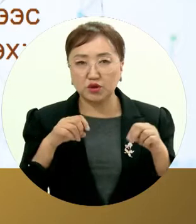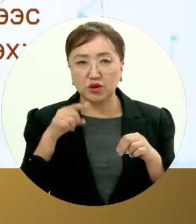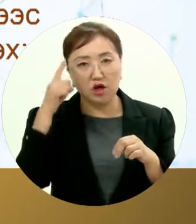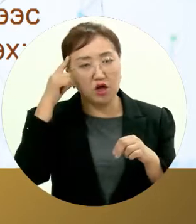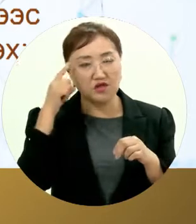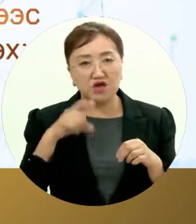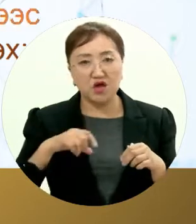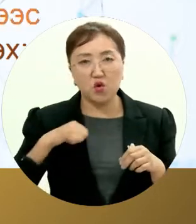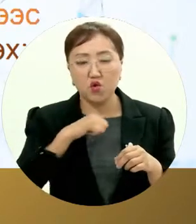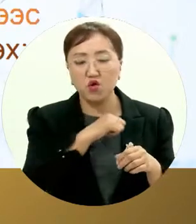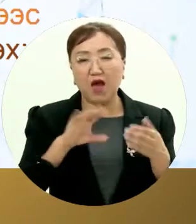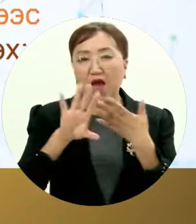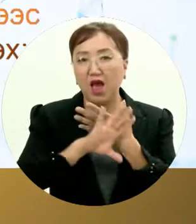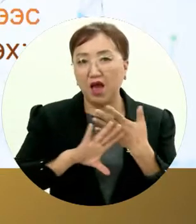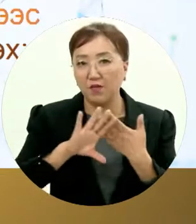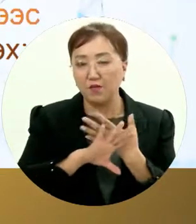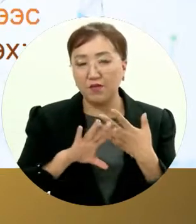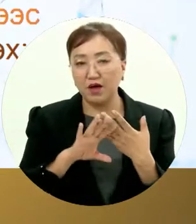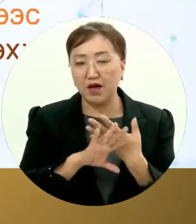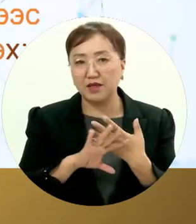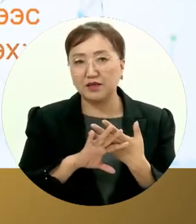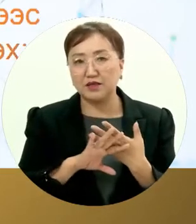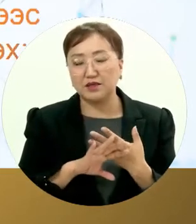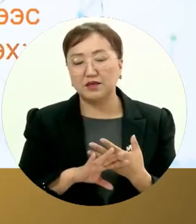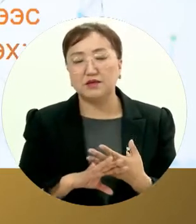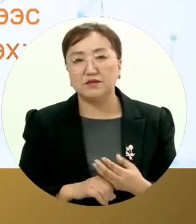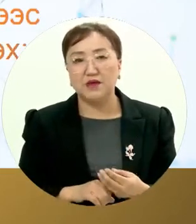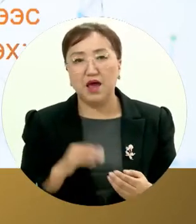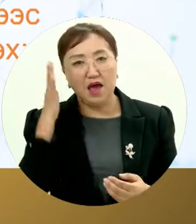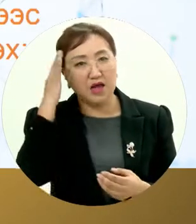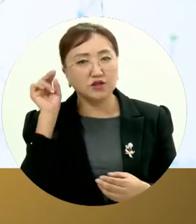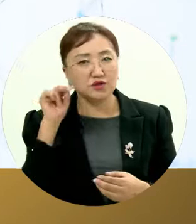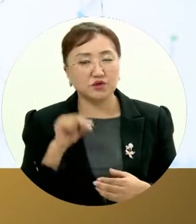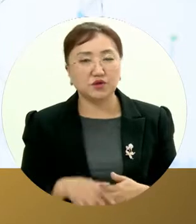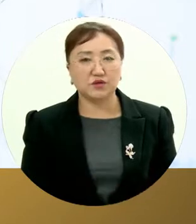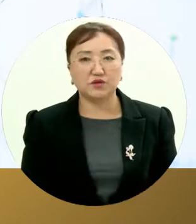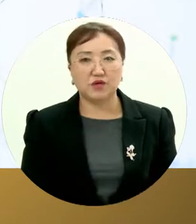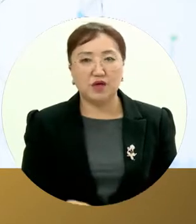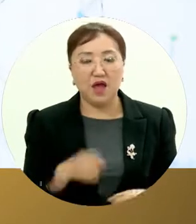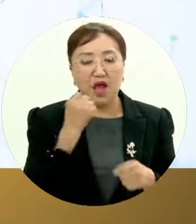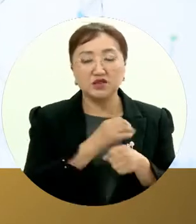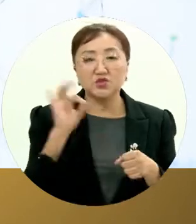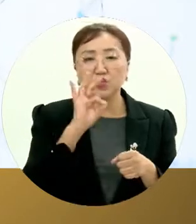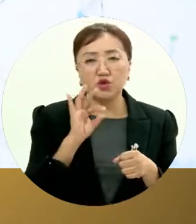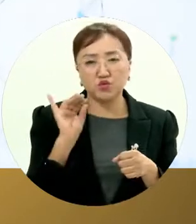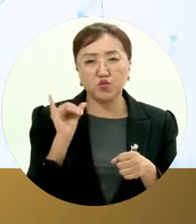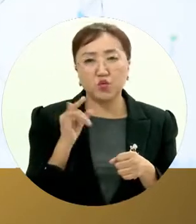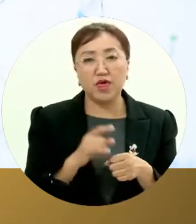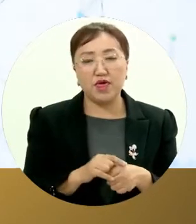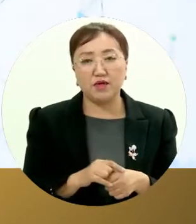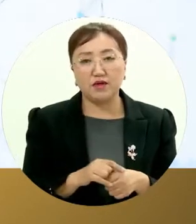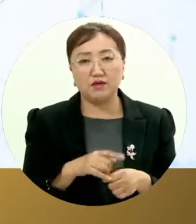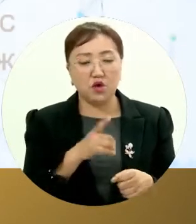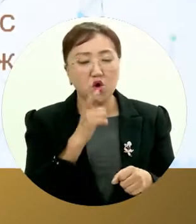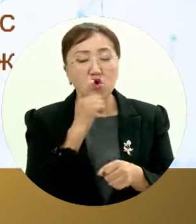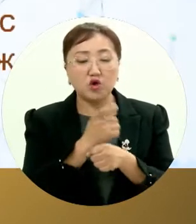ойлгож, эрсдлээс үүрэгээ хамгаалах шийдэл дэвшүүлж сурах юм байж байгаа. За, ажилгүйдэл гэж юу вэ? Ажилгүйдэл гэдэг